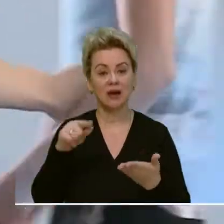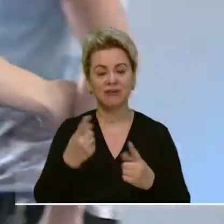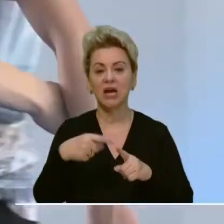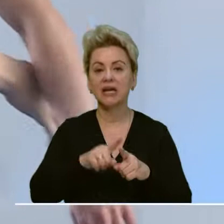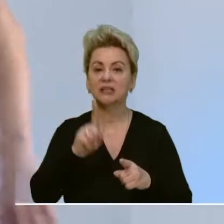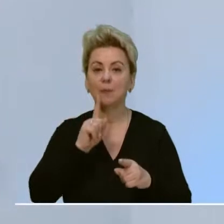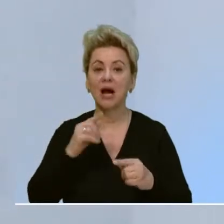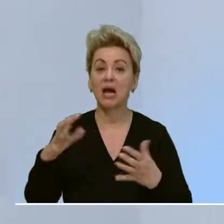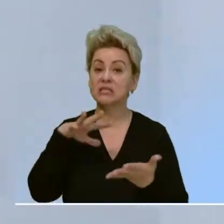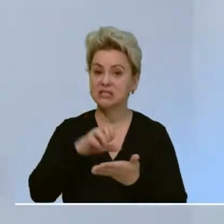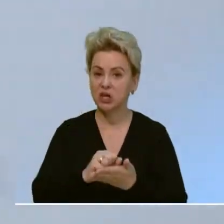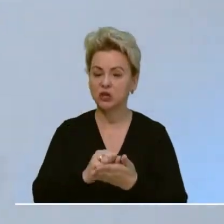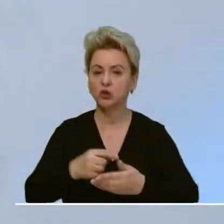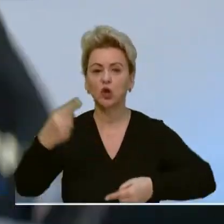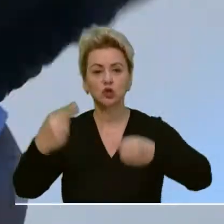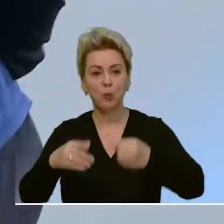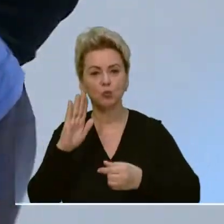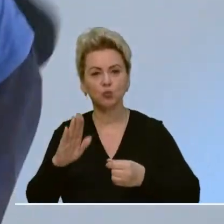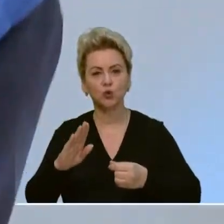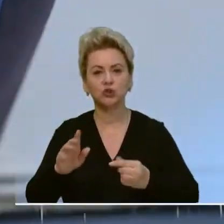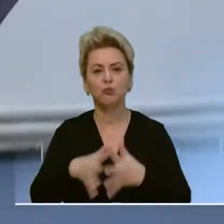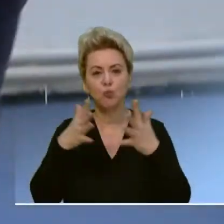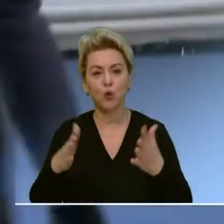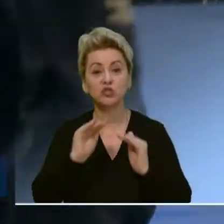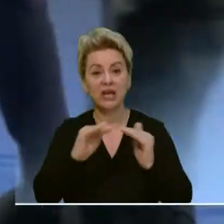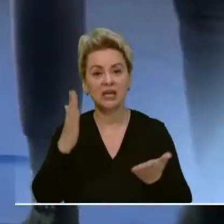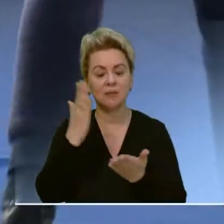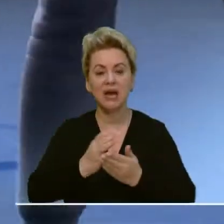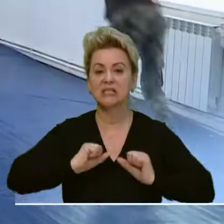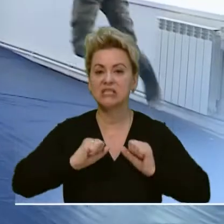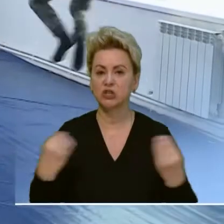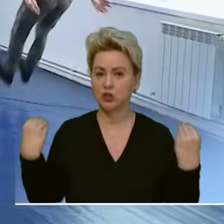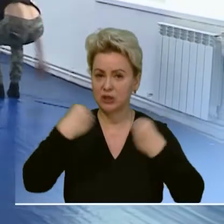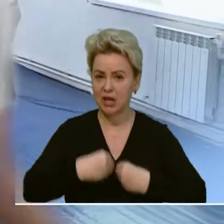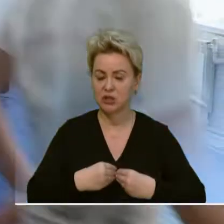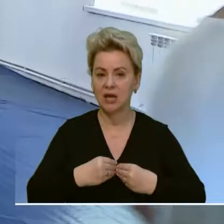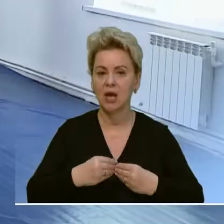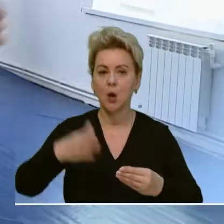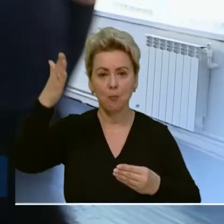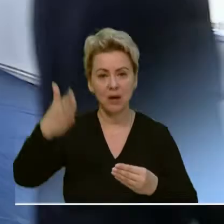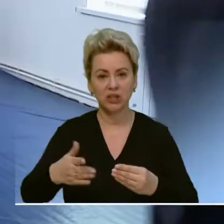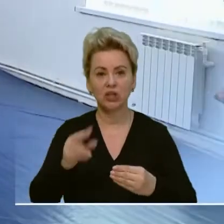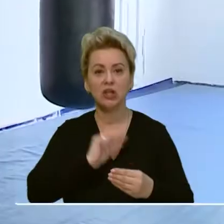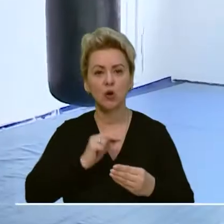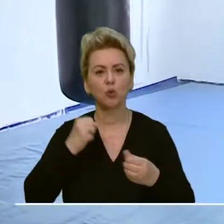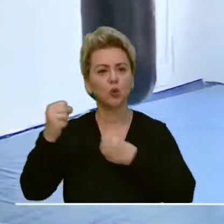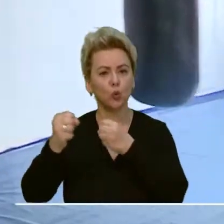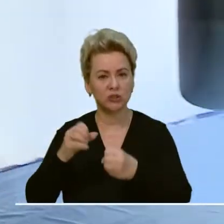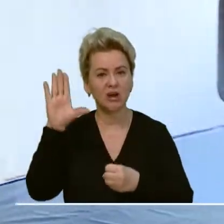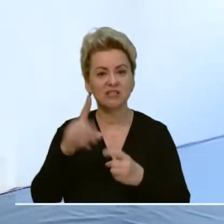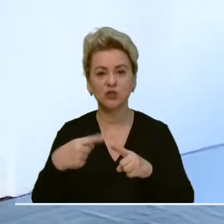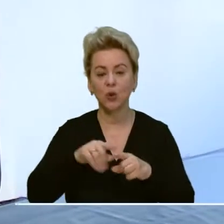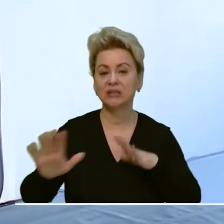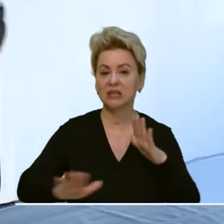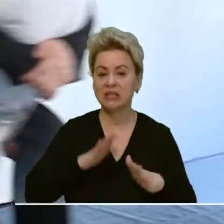Это пока разминка, спарринг будет жестче. Ведь теперь у ребят есть защитная экипировка и манекены для отработки ударов. Все это